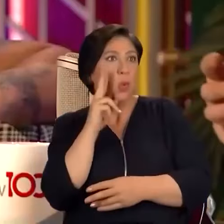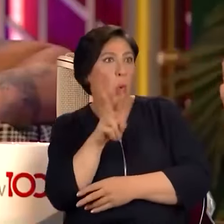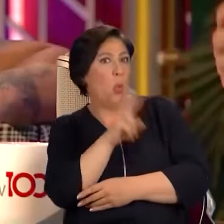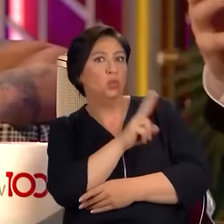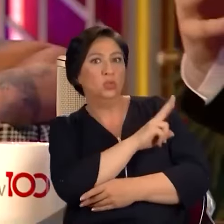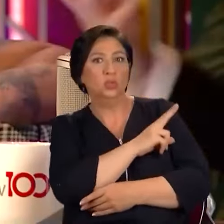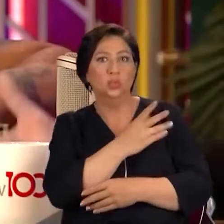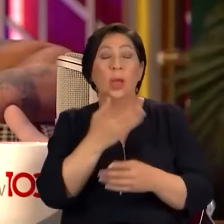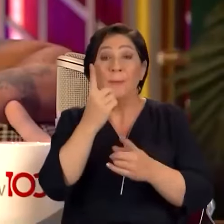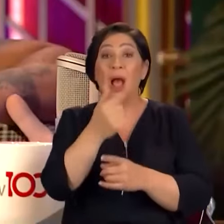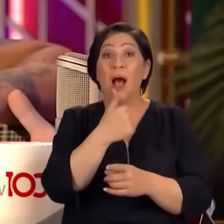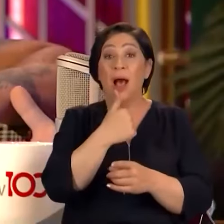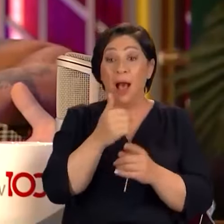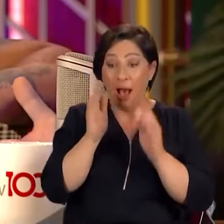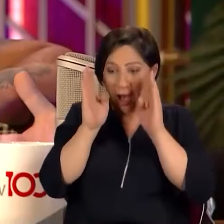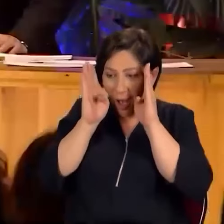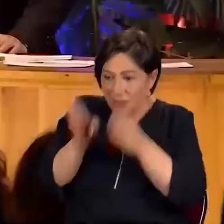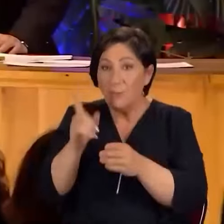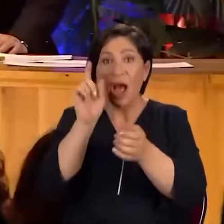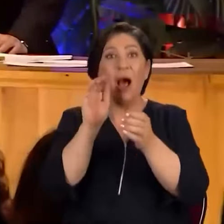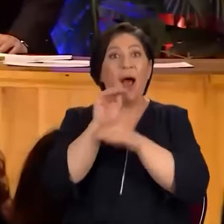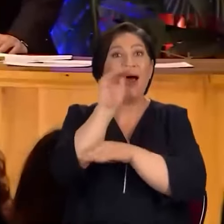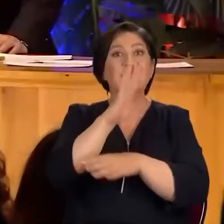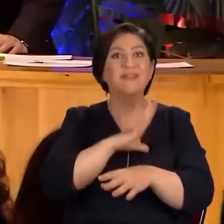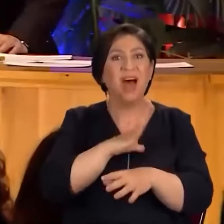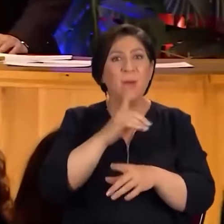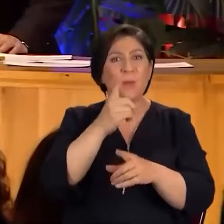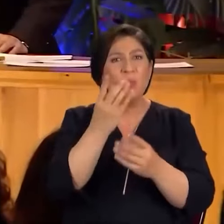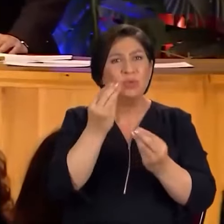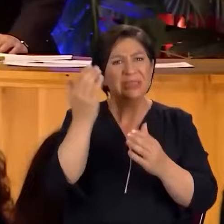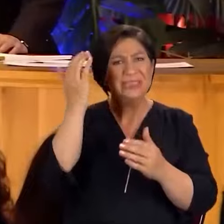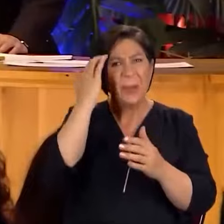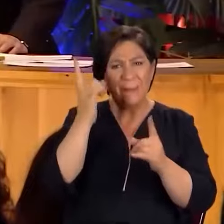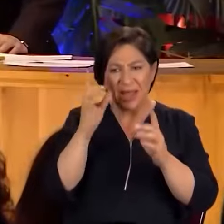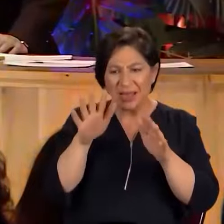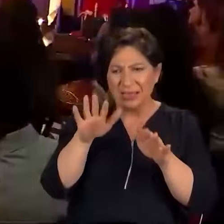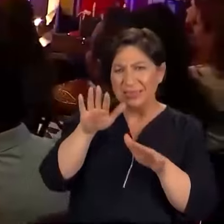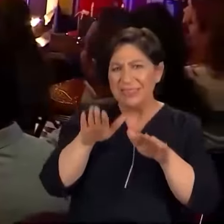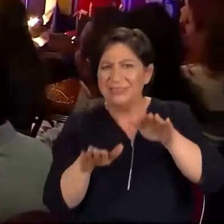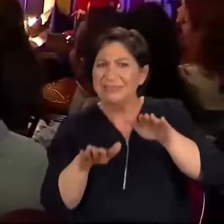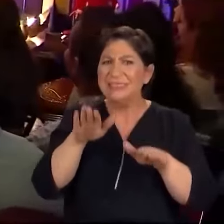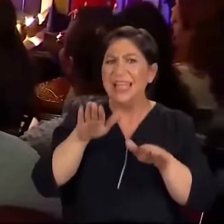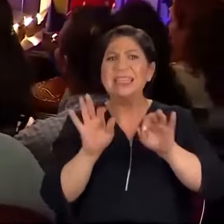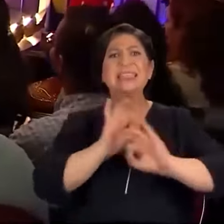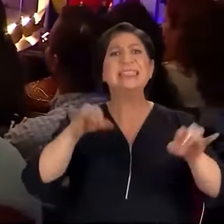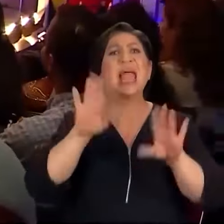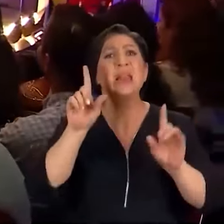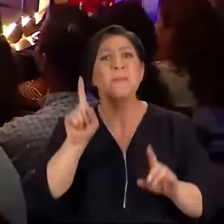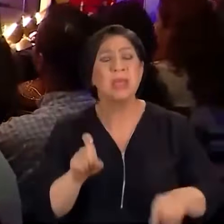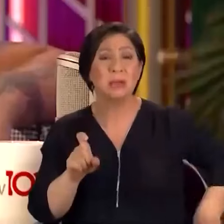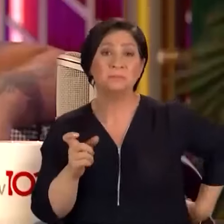bir yandan da bir adanmış hayat yaşamak zorundasın. Bu aslında çok temel bir çelişki değil mi? Yani aslında bakarsanız